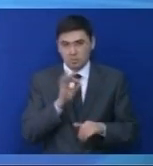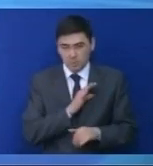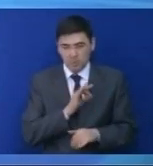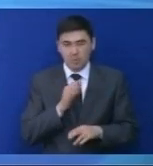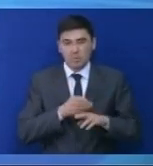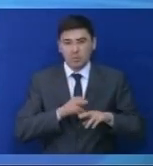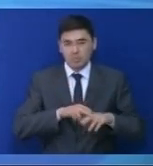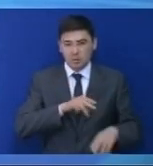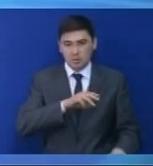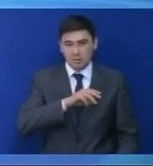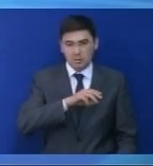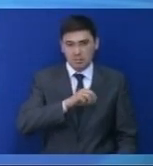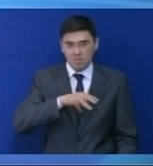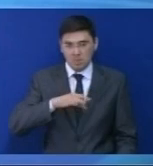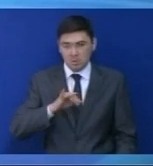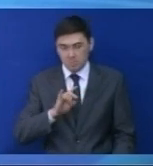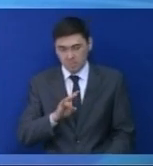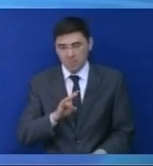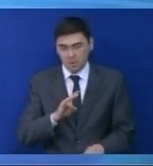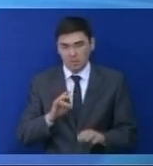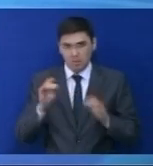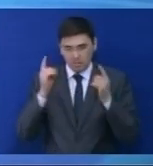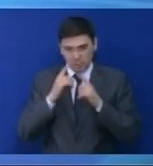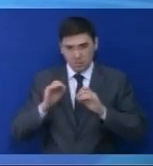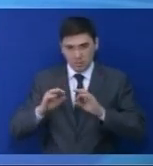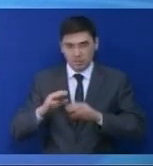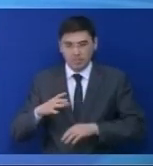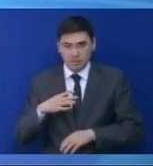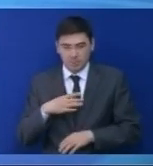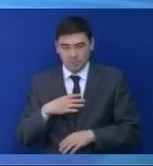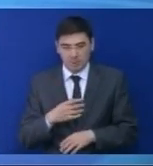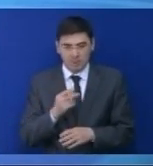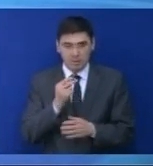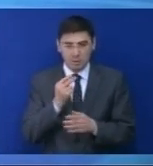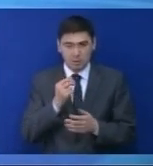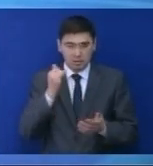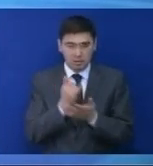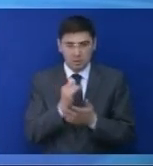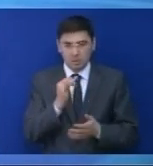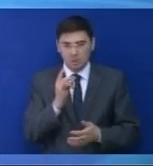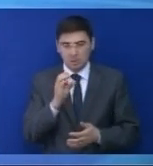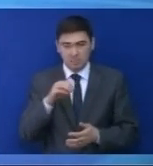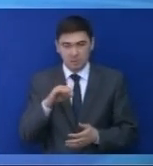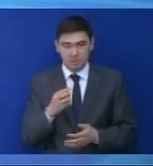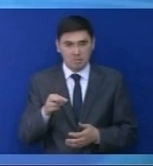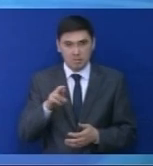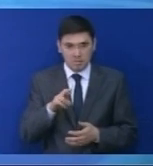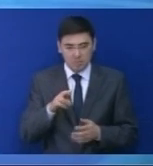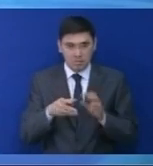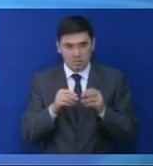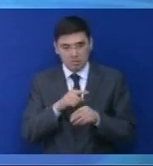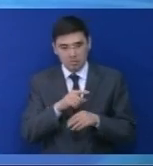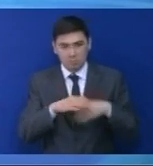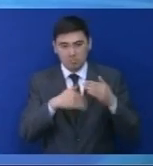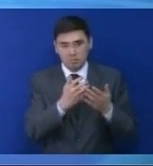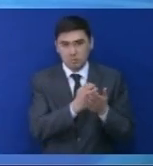Мамин осылай деді. Үкімет басшысы негізгі капиталға салынатын инвестициялар бойынша жұмысты ширата түсуді